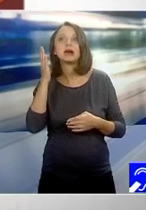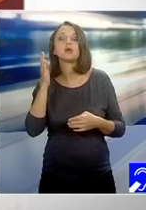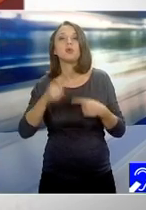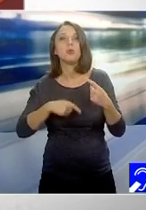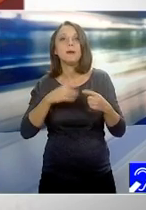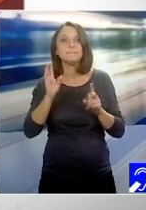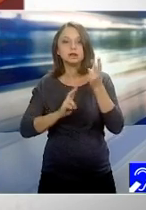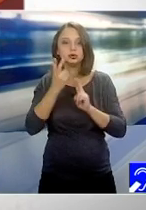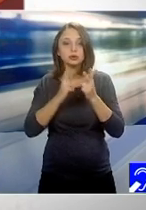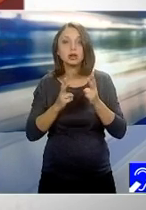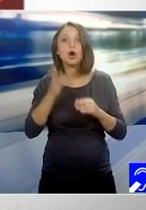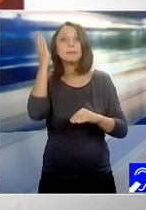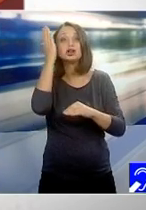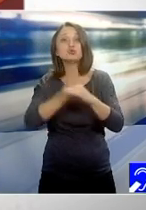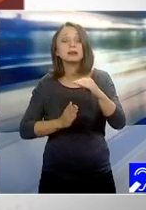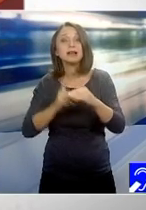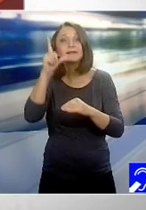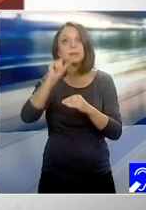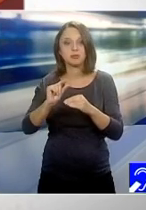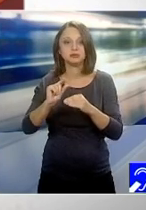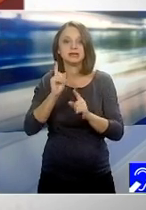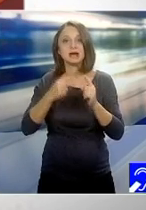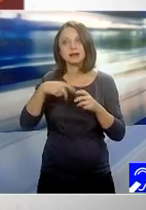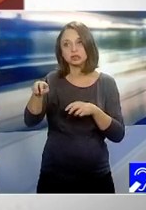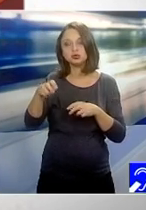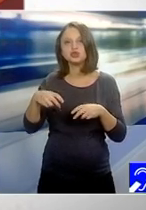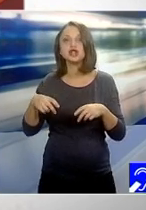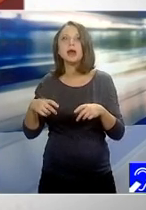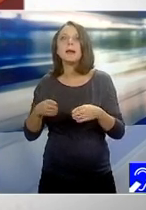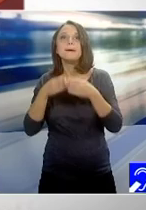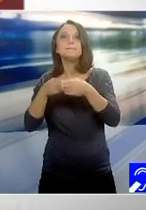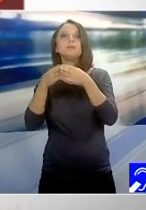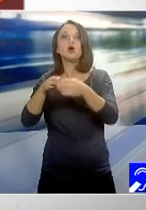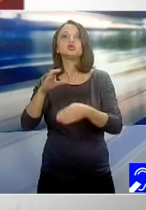Dacă mergem astăzi în portul Constanța, e simplu. Mergem în portul Constanța